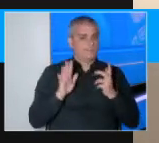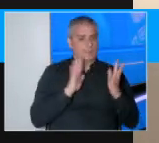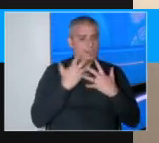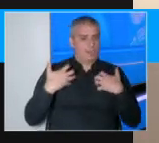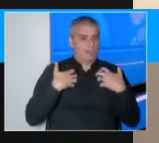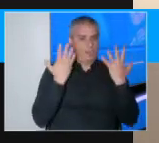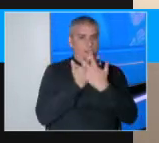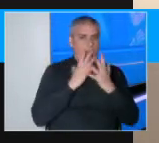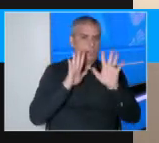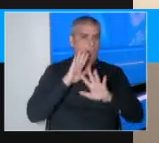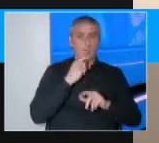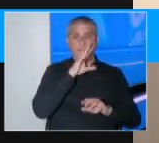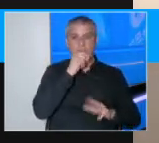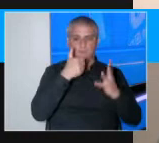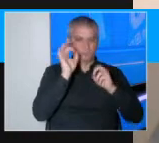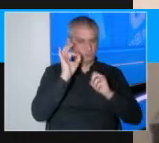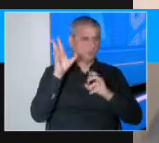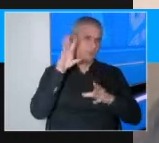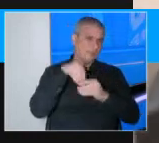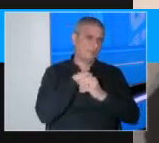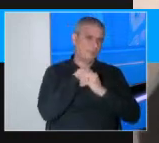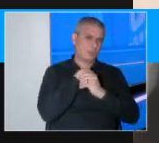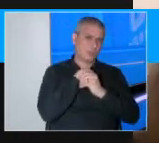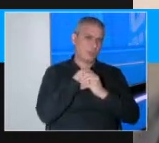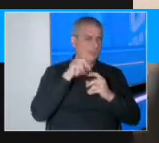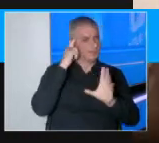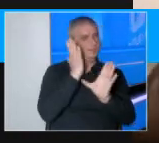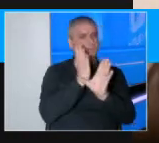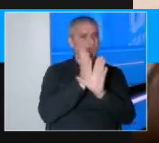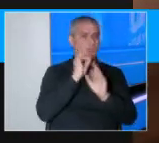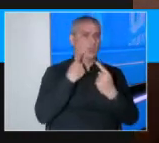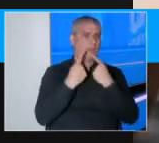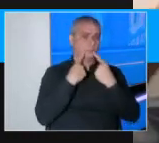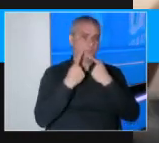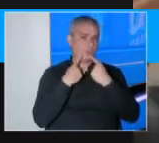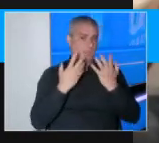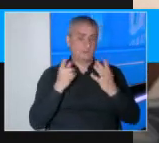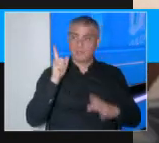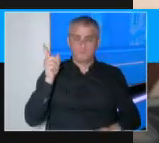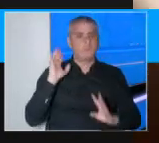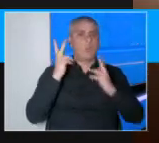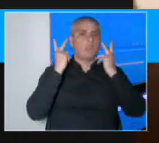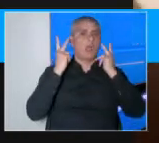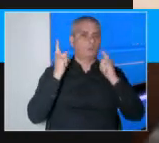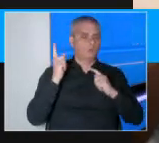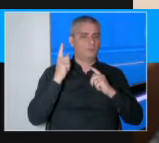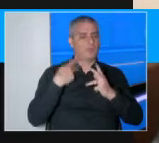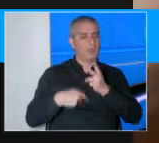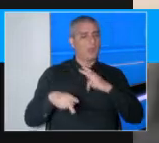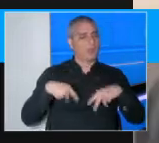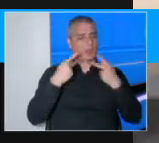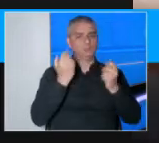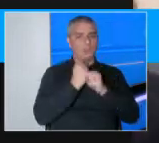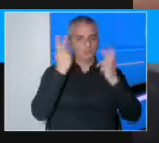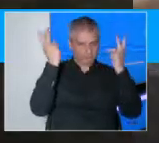זה, מדברים על 60%, זה חלק מהפסיכולוגיה של המסע ומתן. להם מאוד חשוב חזרה